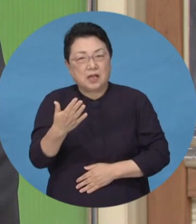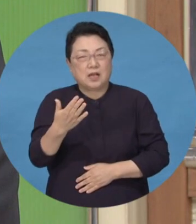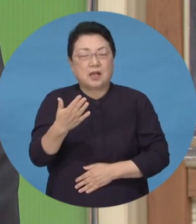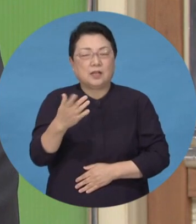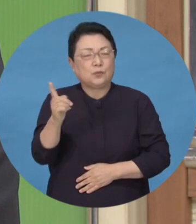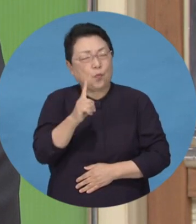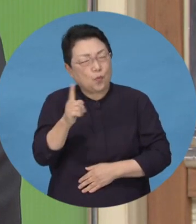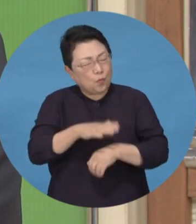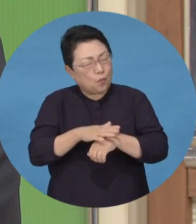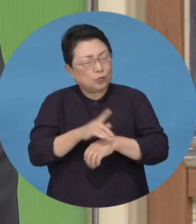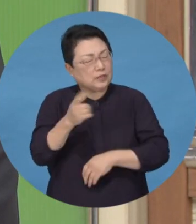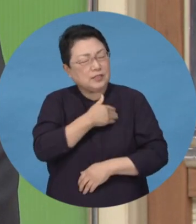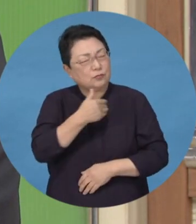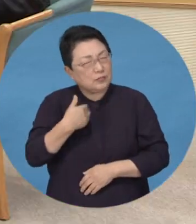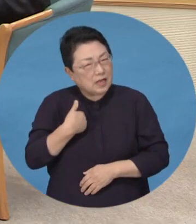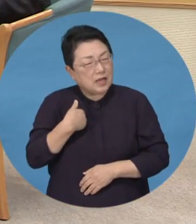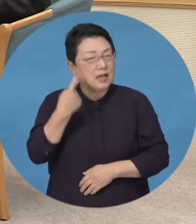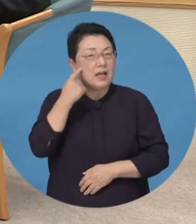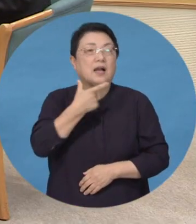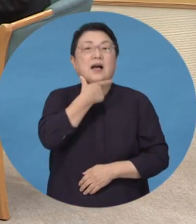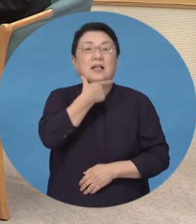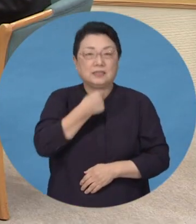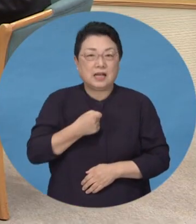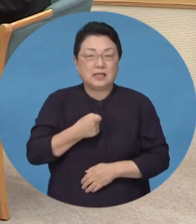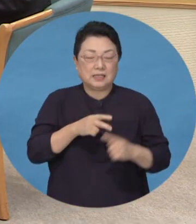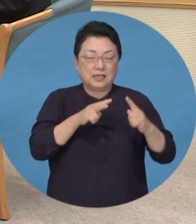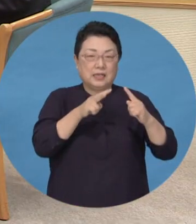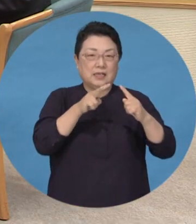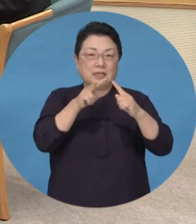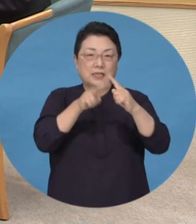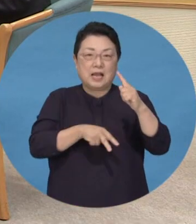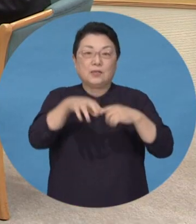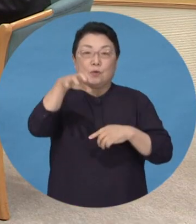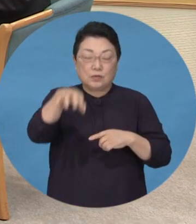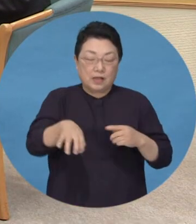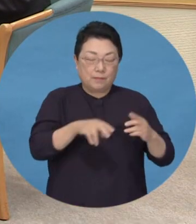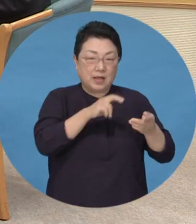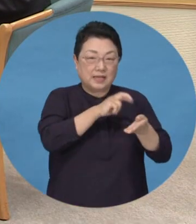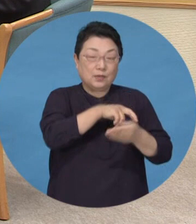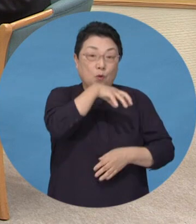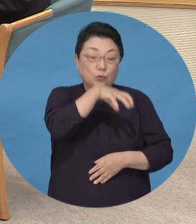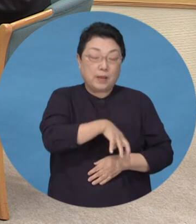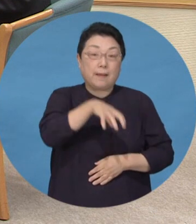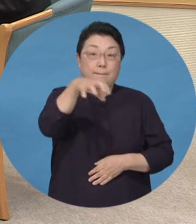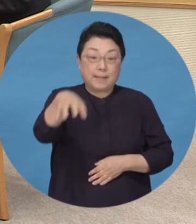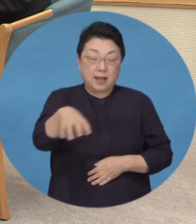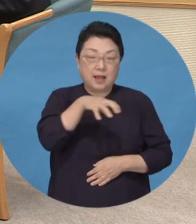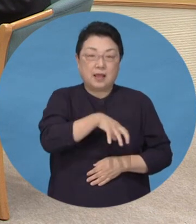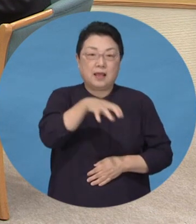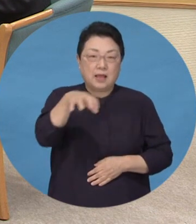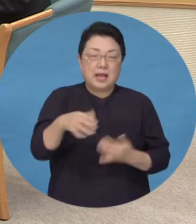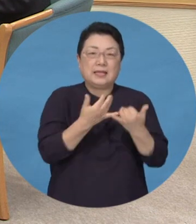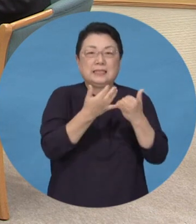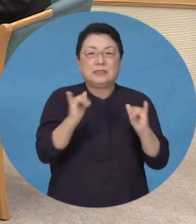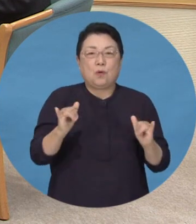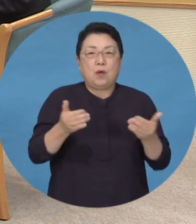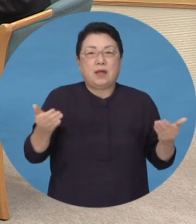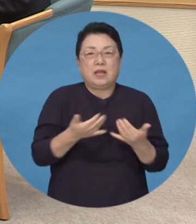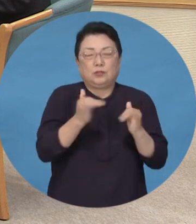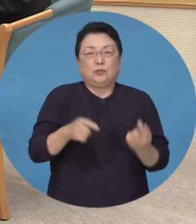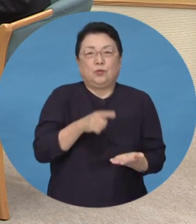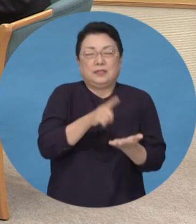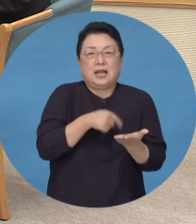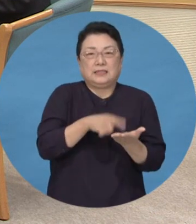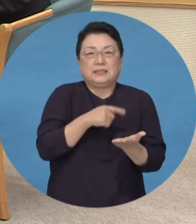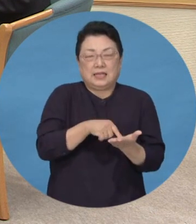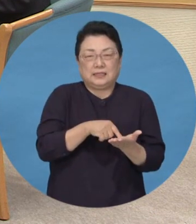追求していきたいと思っています介護現場医療現場のその人材で色あるいはその原因